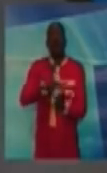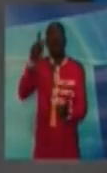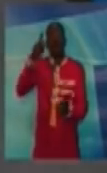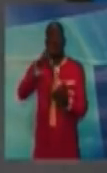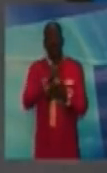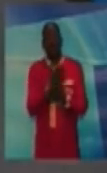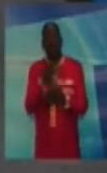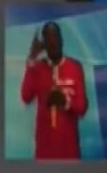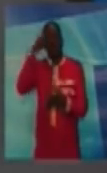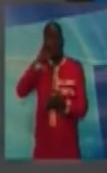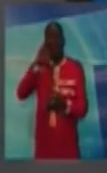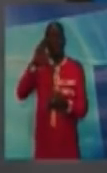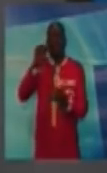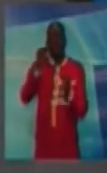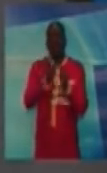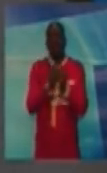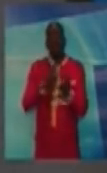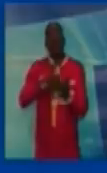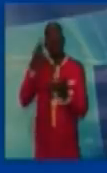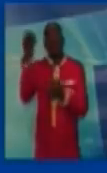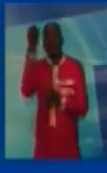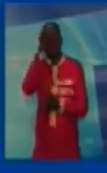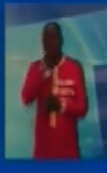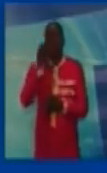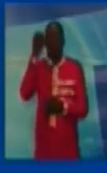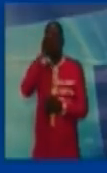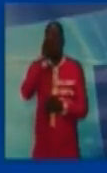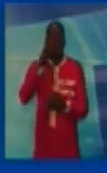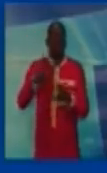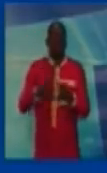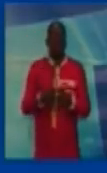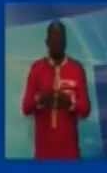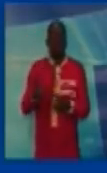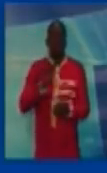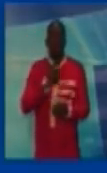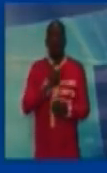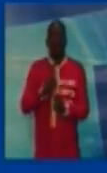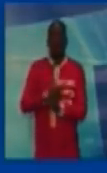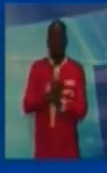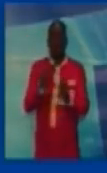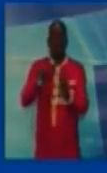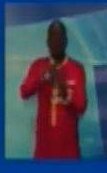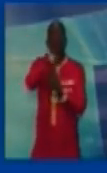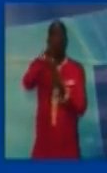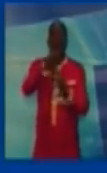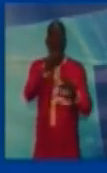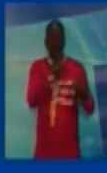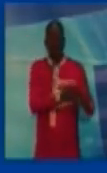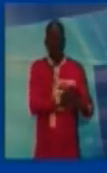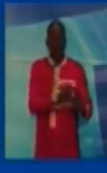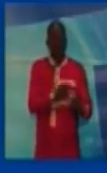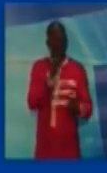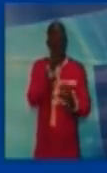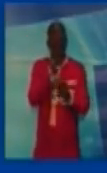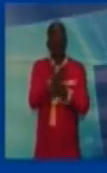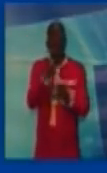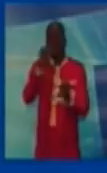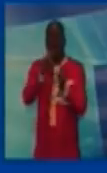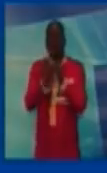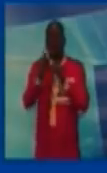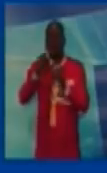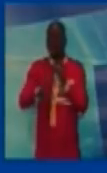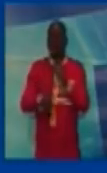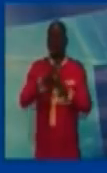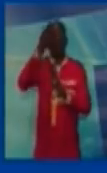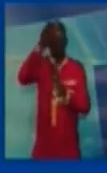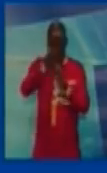les États-Unis et l'Iran inquiètent en Europe. Nous suivons la situation de près et nous sommes très préoccupés des derniers